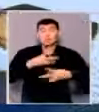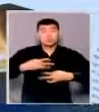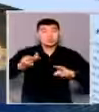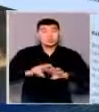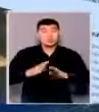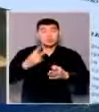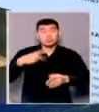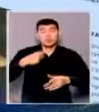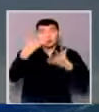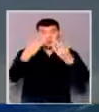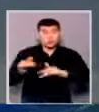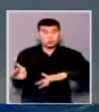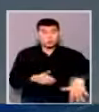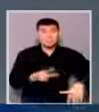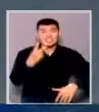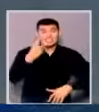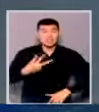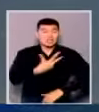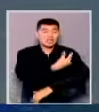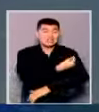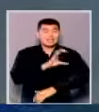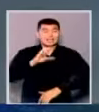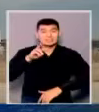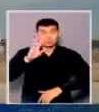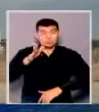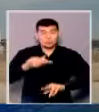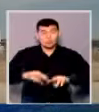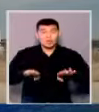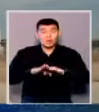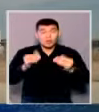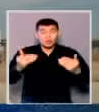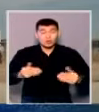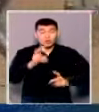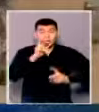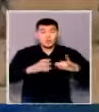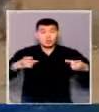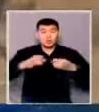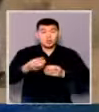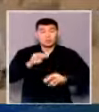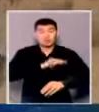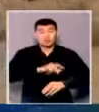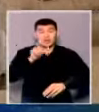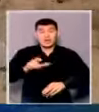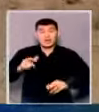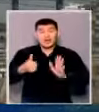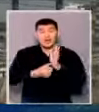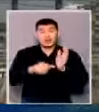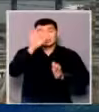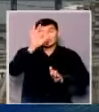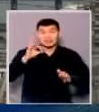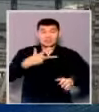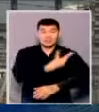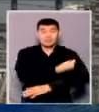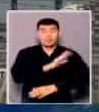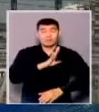жоқ. 21 күннен кейін екінші рет алу туралы хабарлама келеді. Бүгінде Мұнайгаз компаниясы жұмысшыларының 60%